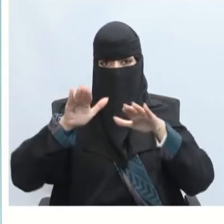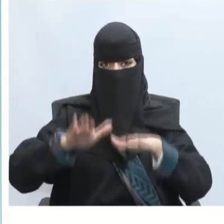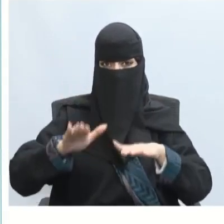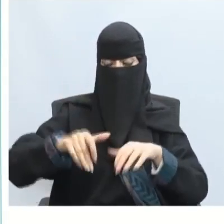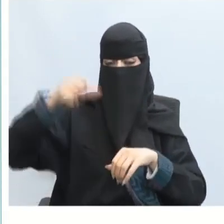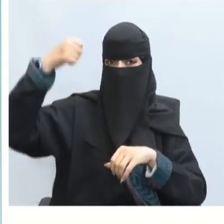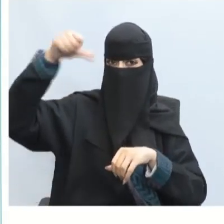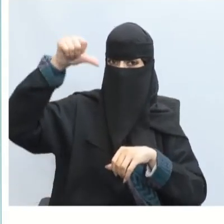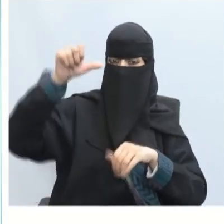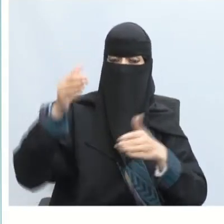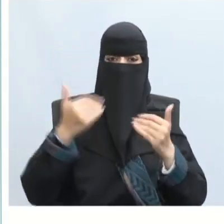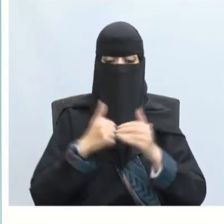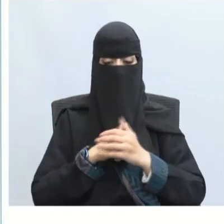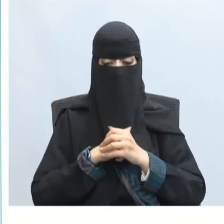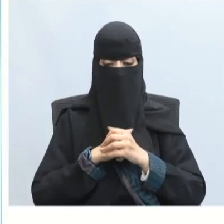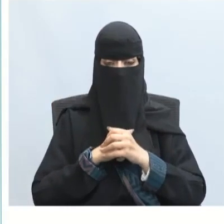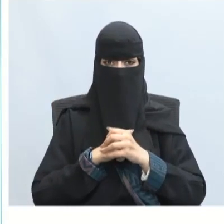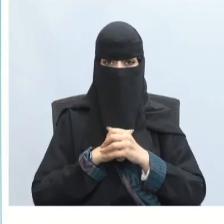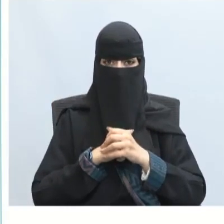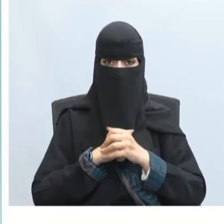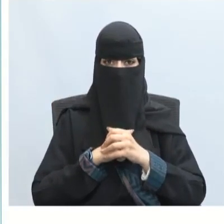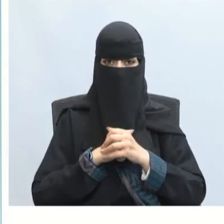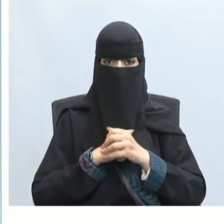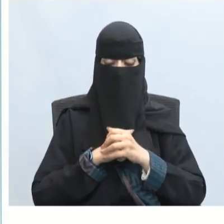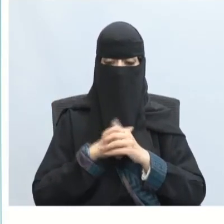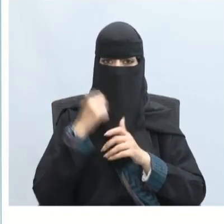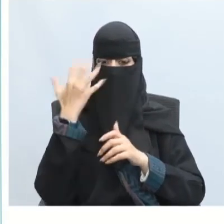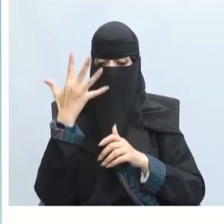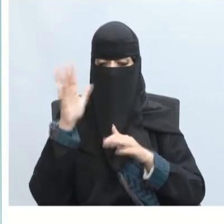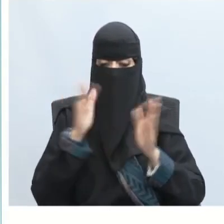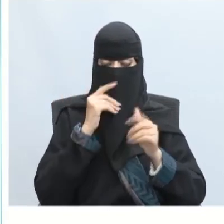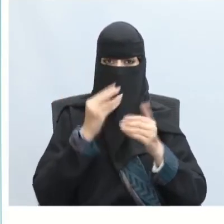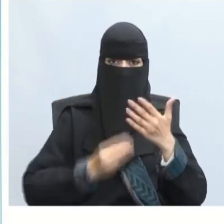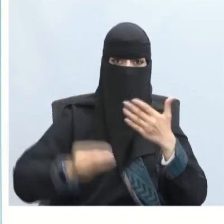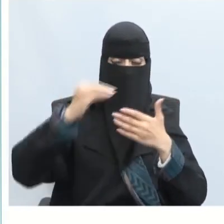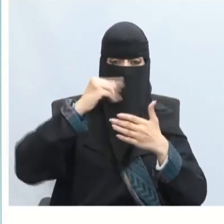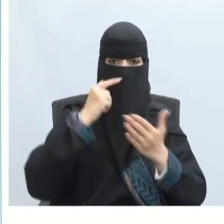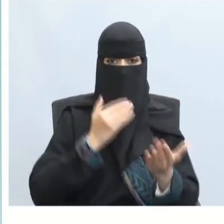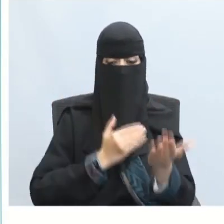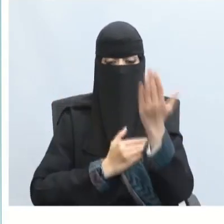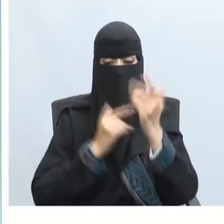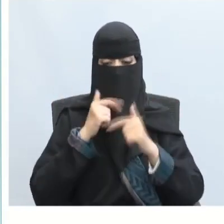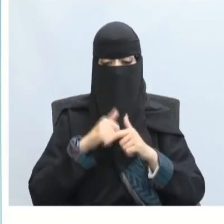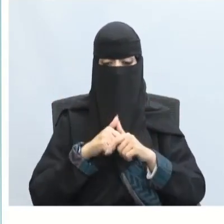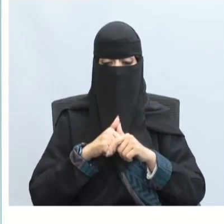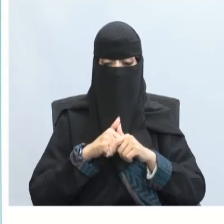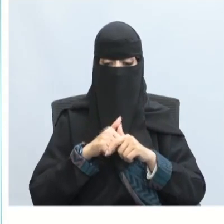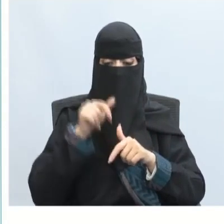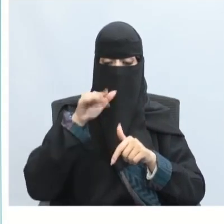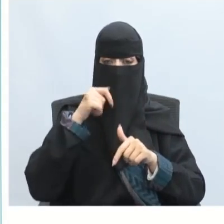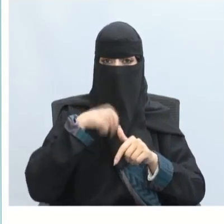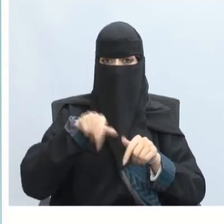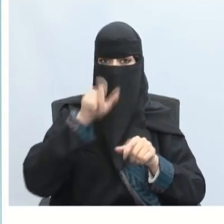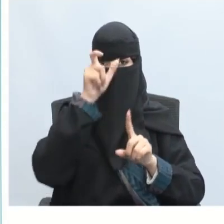الوزراء مجلس الوزراء خامسا مرحله الاصدار اصدار